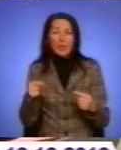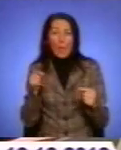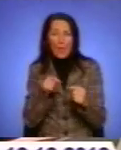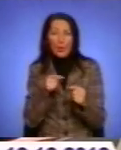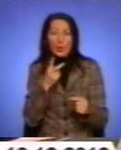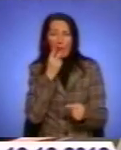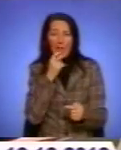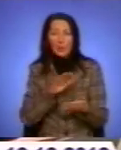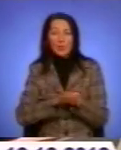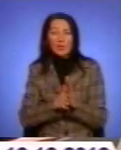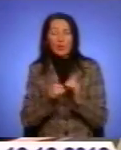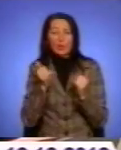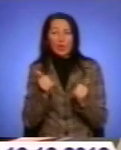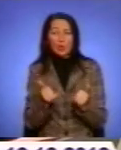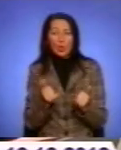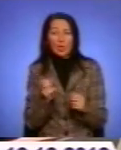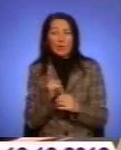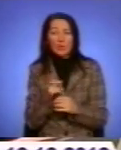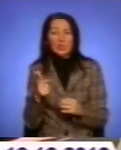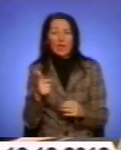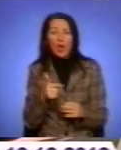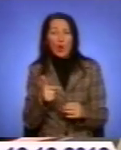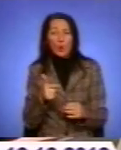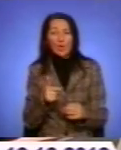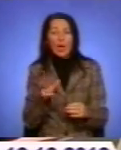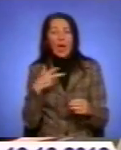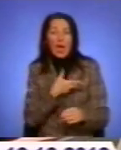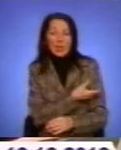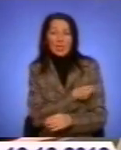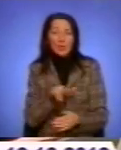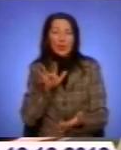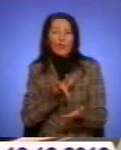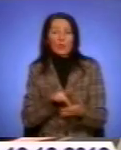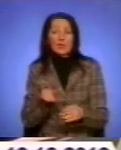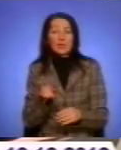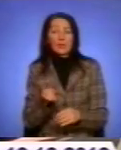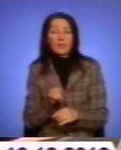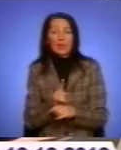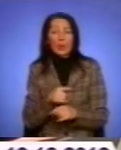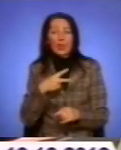на сьогодні, 12 грудня, щеплено в місті